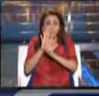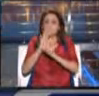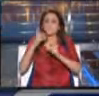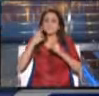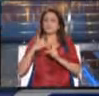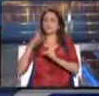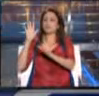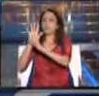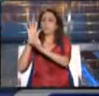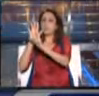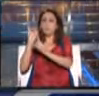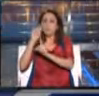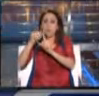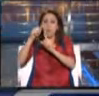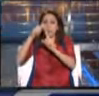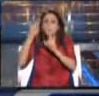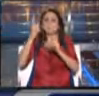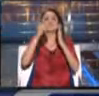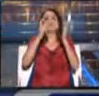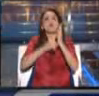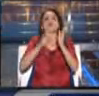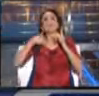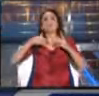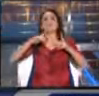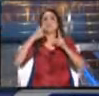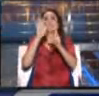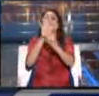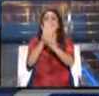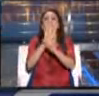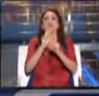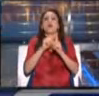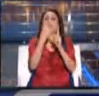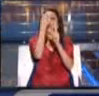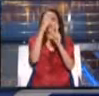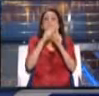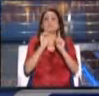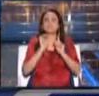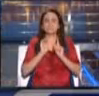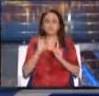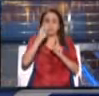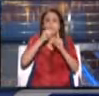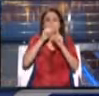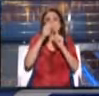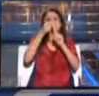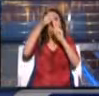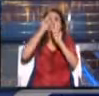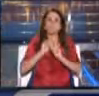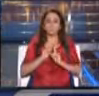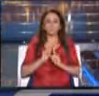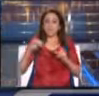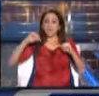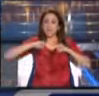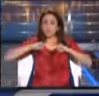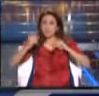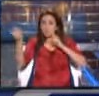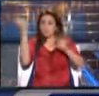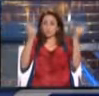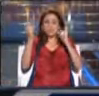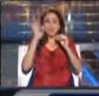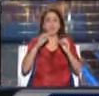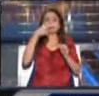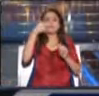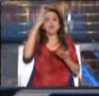زي عودة النشاط الرياضي، لازم تكون منحاز لمجموعة من اهل النشاط الرياضي. تعود تطرح قضية فيها منتخب مصر ومنتخب مصر بيحدث عليه نوع